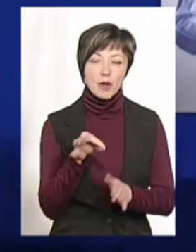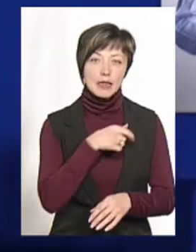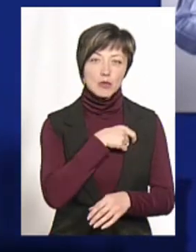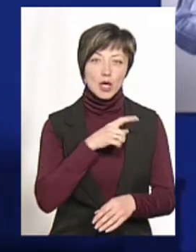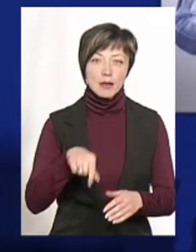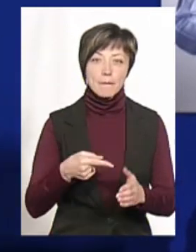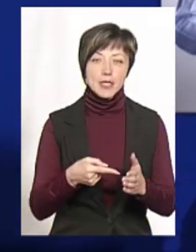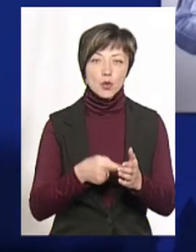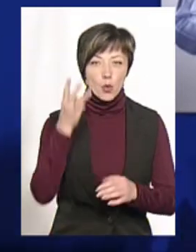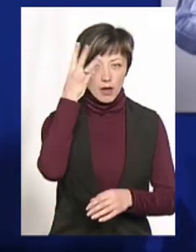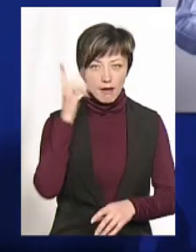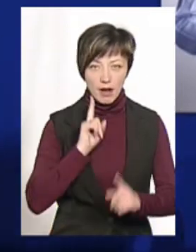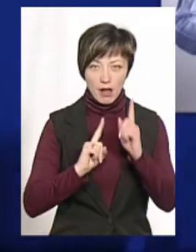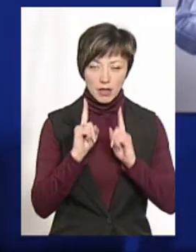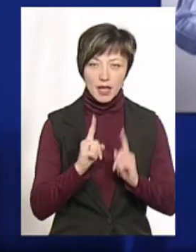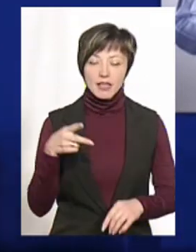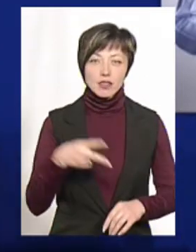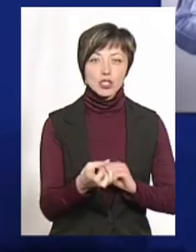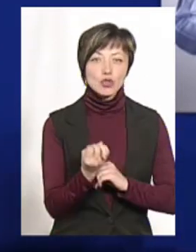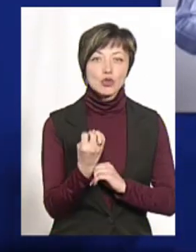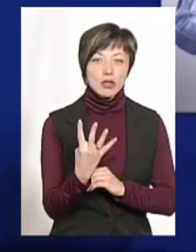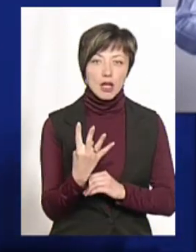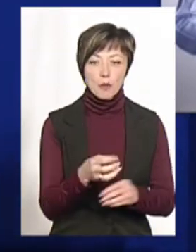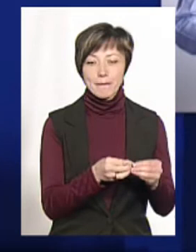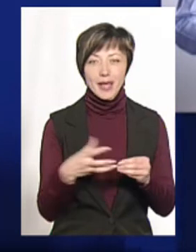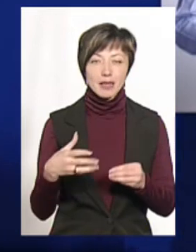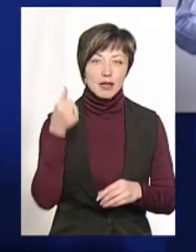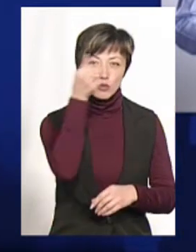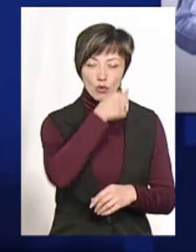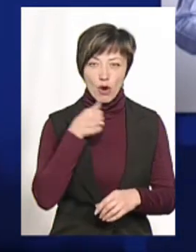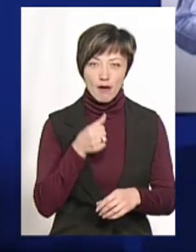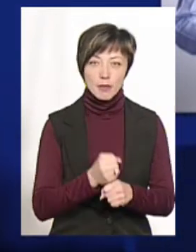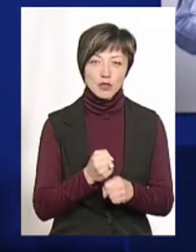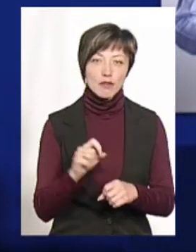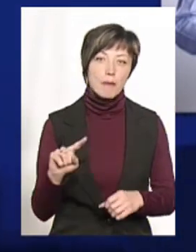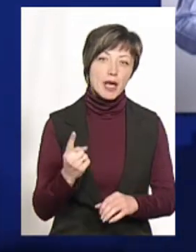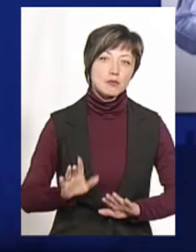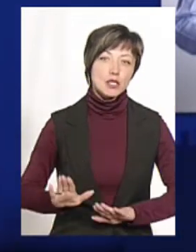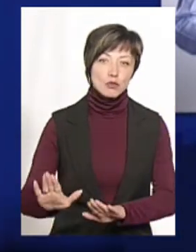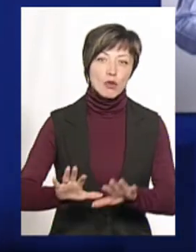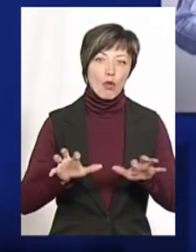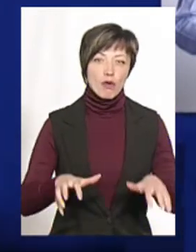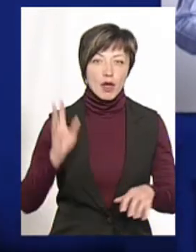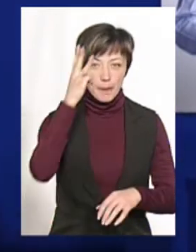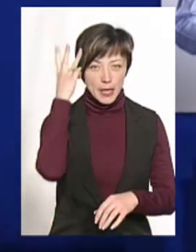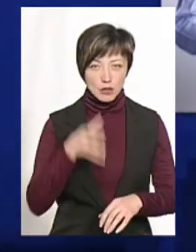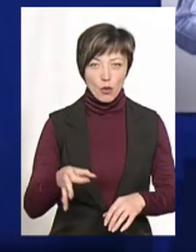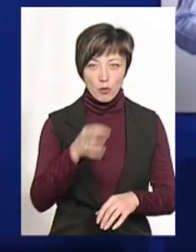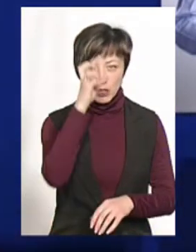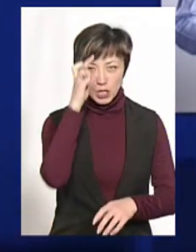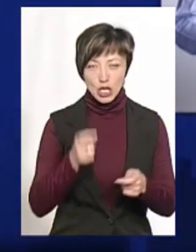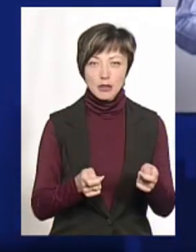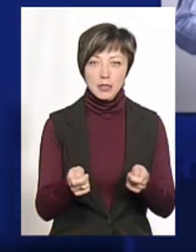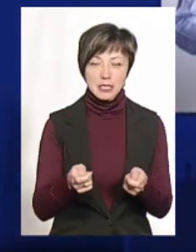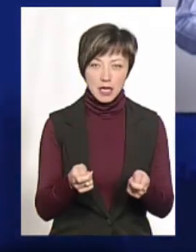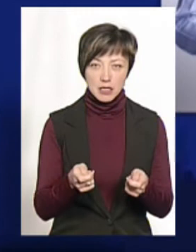депутатом Хмельницької міської ради. У 2014-15 роках працював першим заступником голови Хмельницької